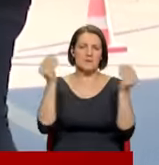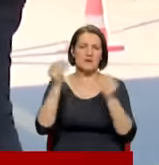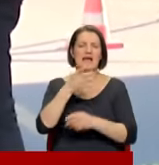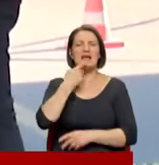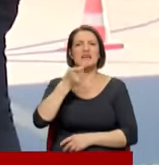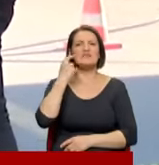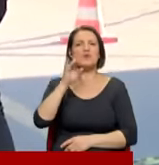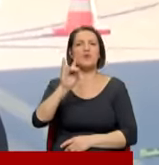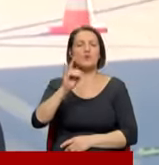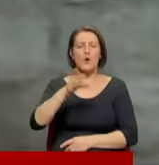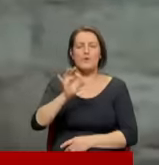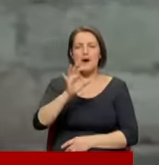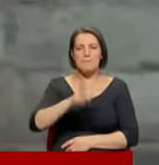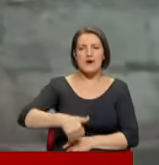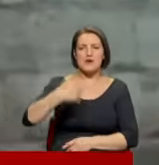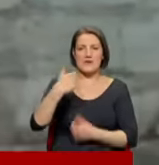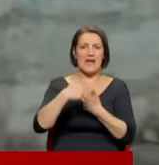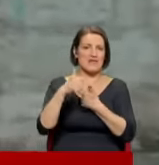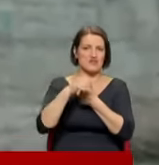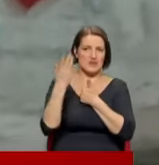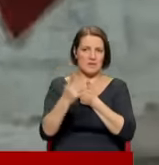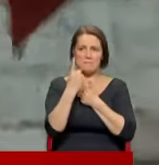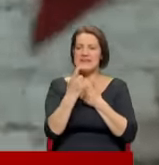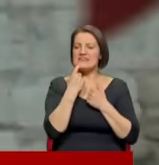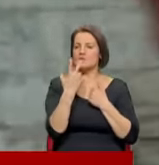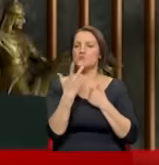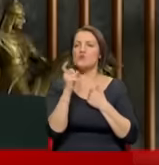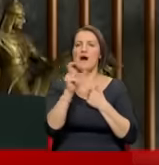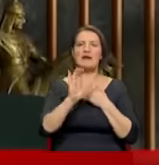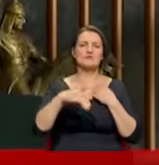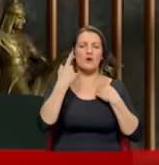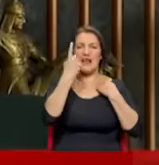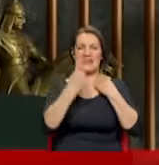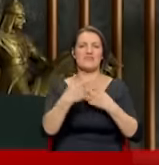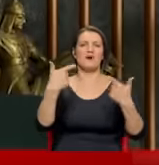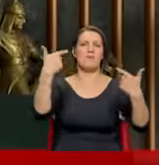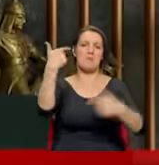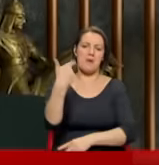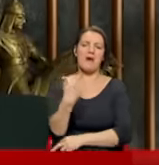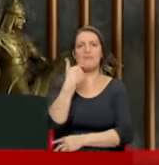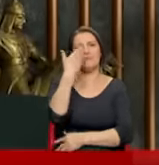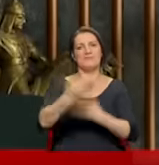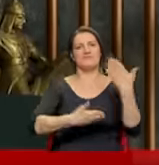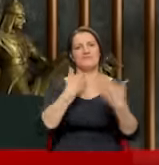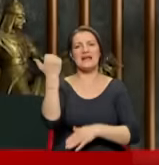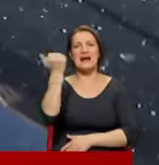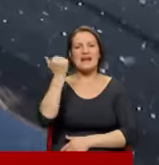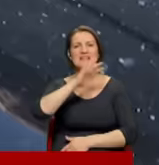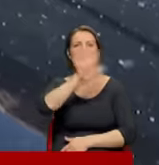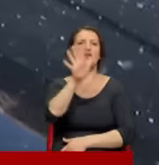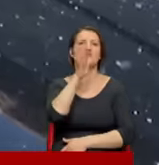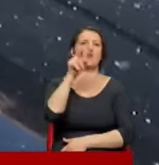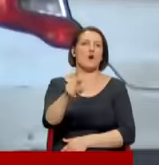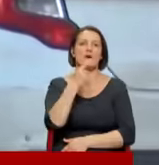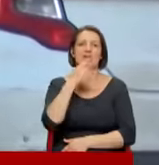Ocakları Başkanı Sinan Ateş'in eşi Ayşe Ateş 1 yıl 3 ay sonra ilk kez kamera karşısına geçti. Katili herkes biliyor